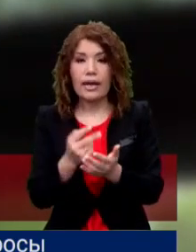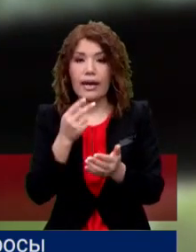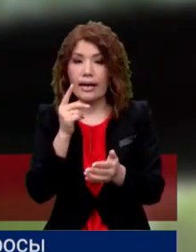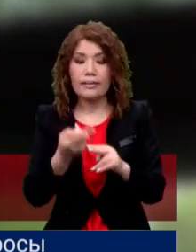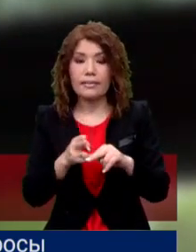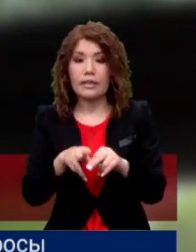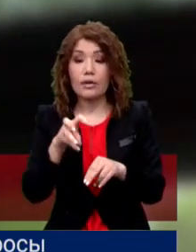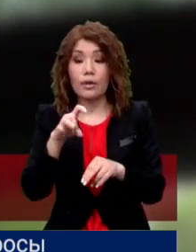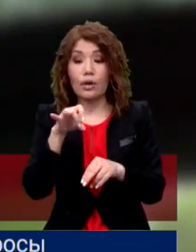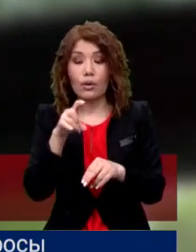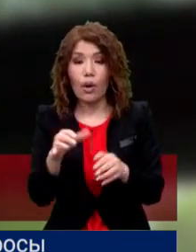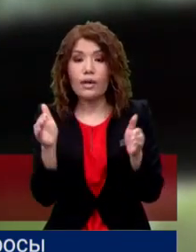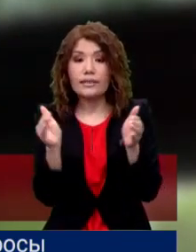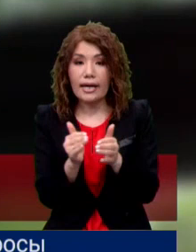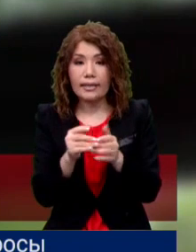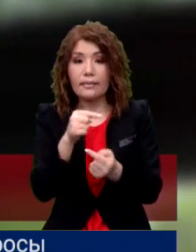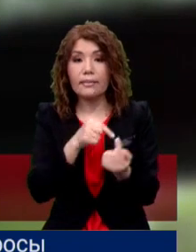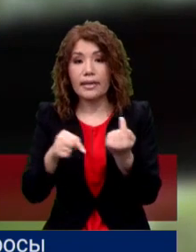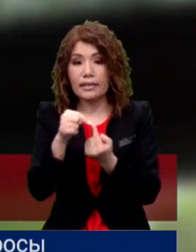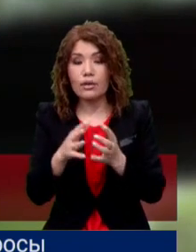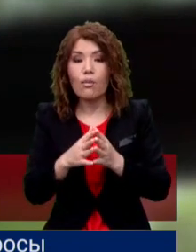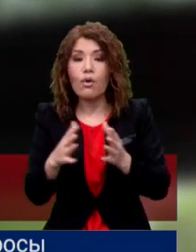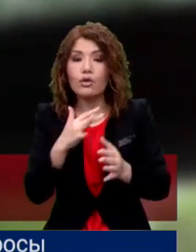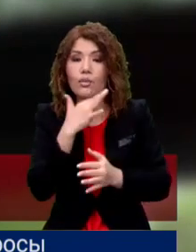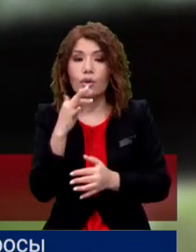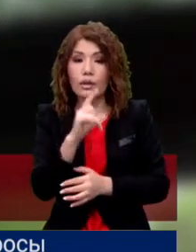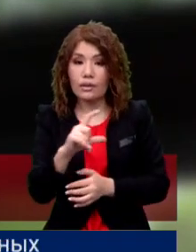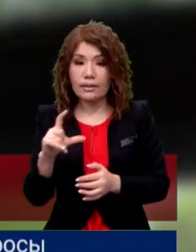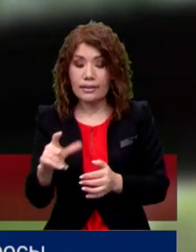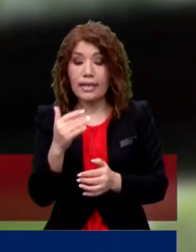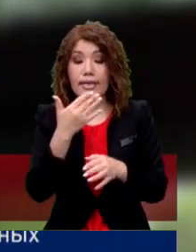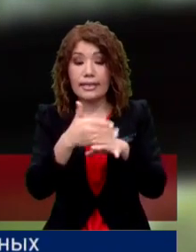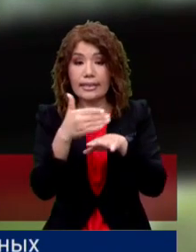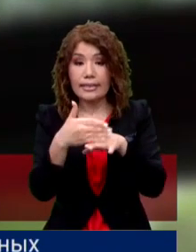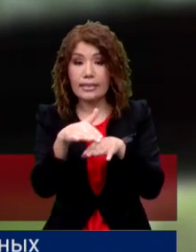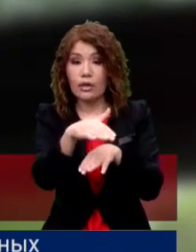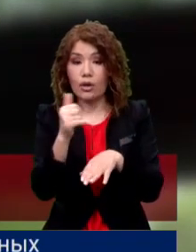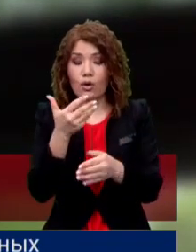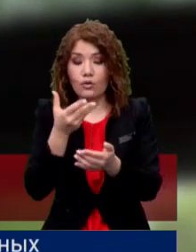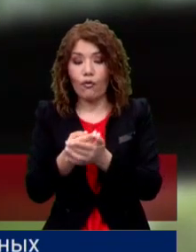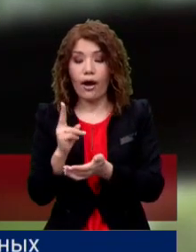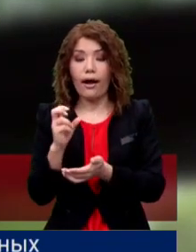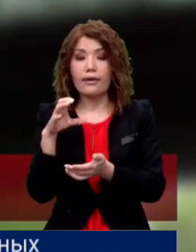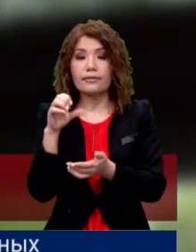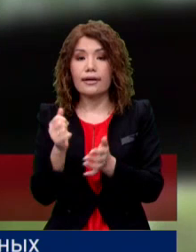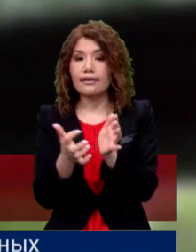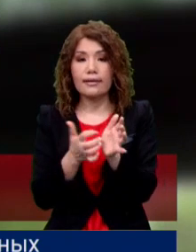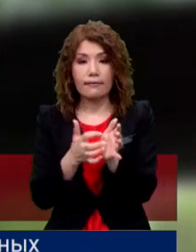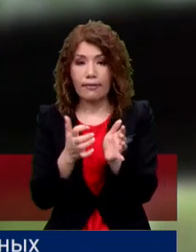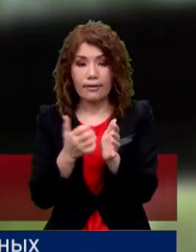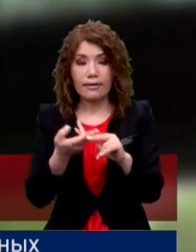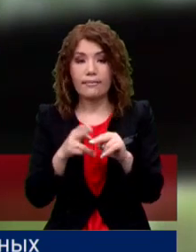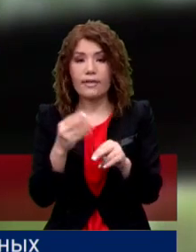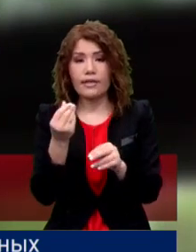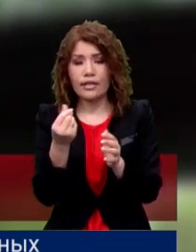микро шағын бизнестің өкілдерінің көпшілігін осы несие алу өзінің кассалық жетіспеушілік жағдайы